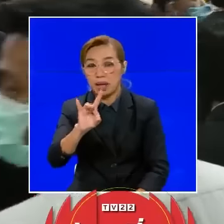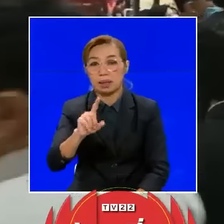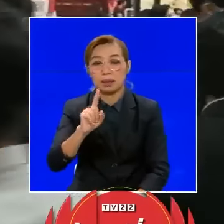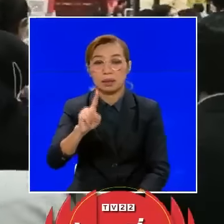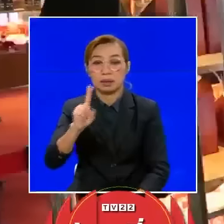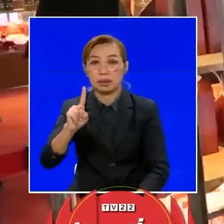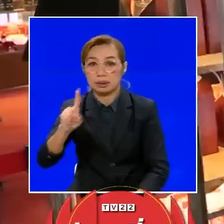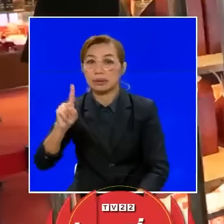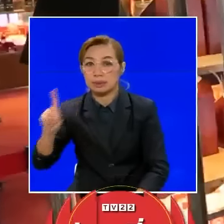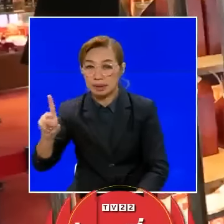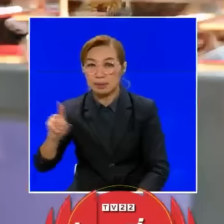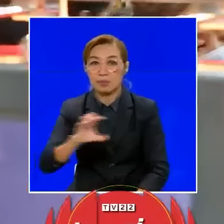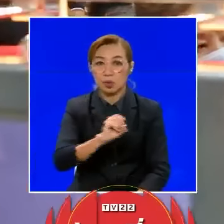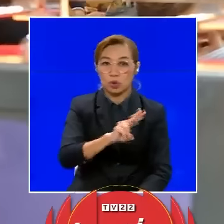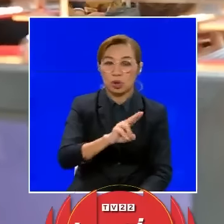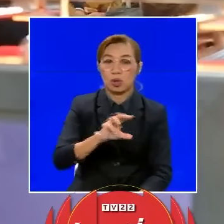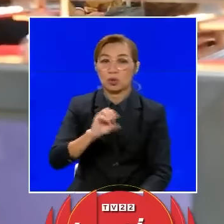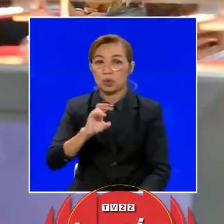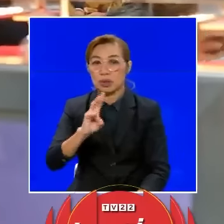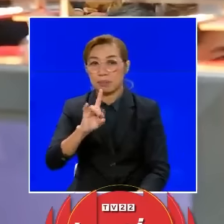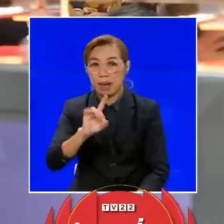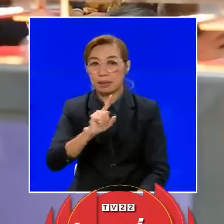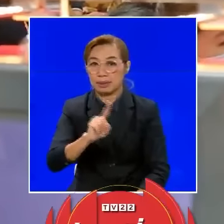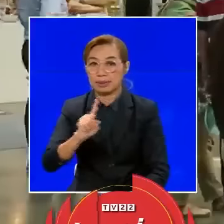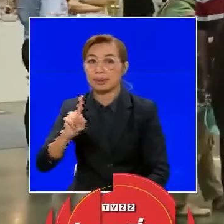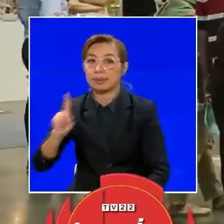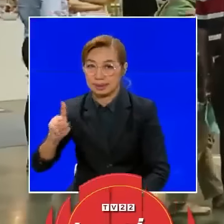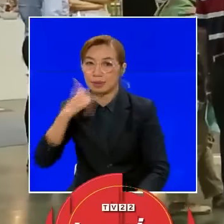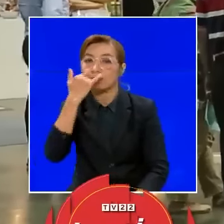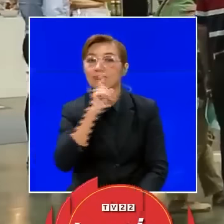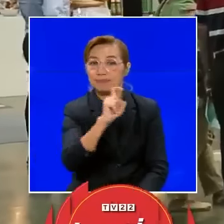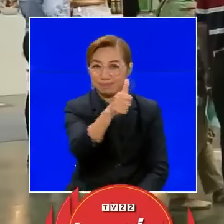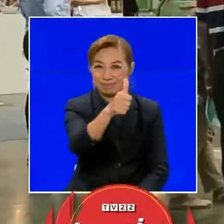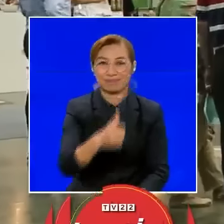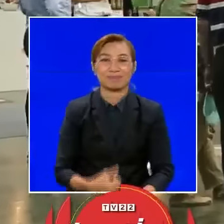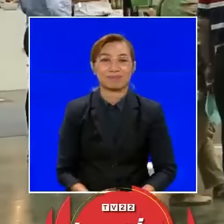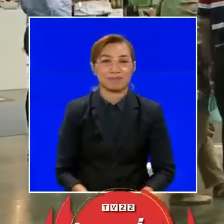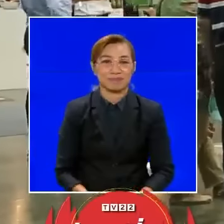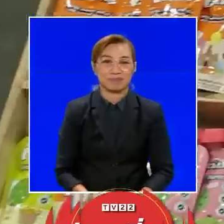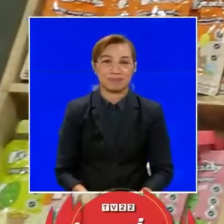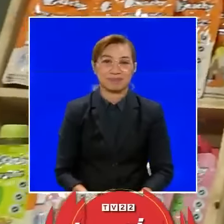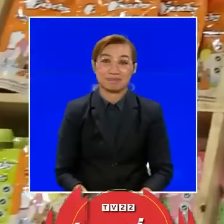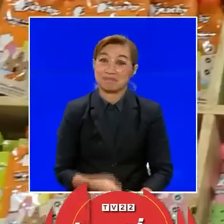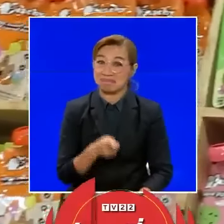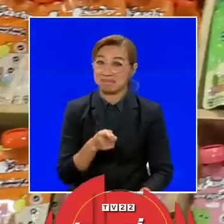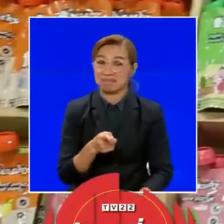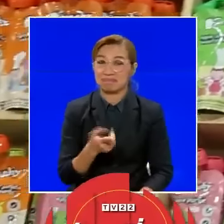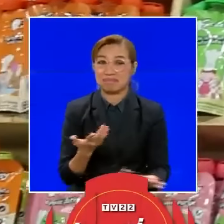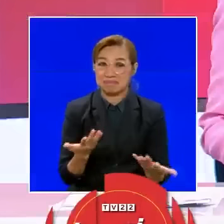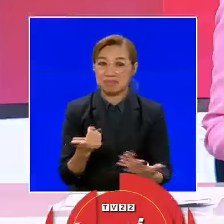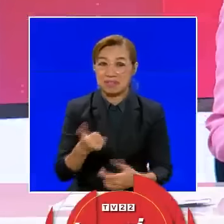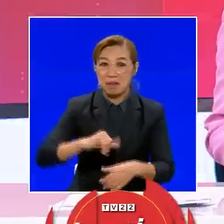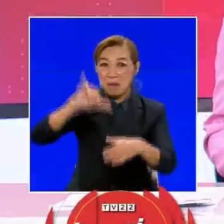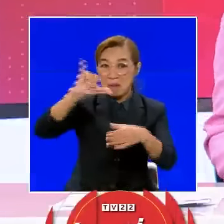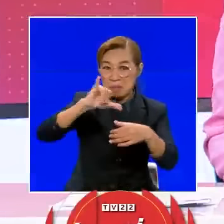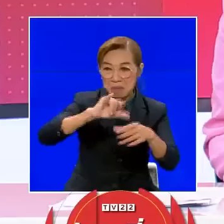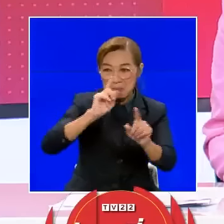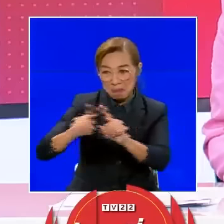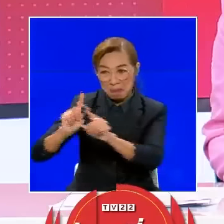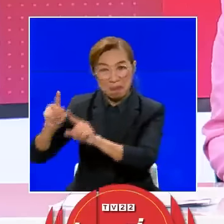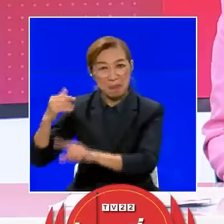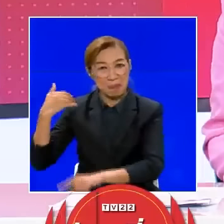02-078-1111 02-078-1111นะคะ เดี๋ยวนี้ซอสเราดีๆเนี่ยเ